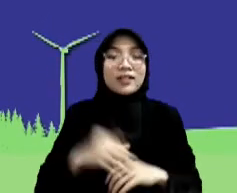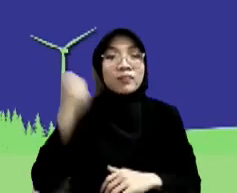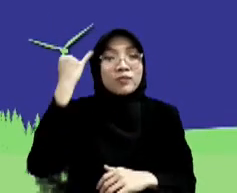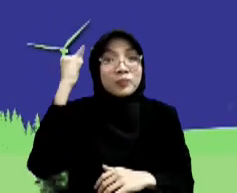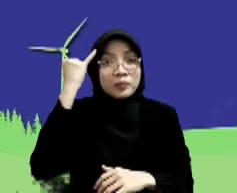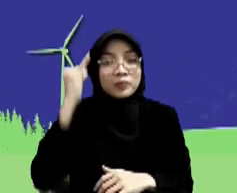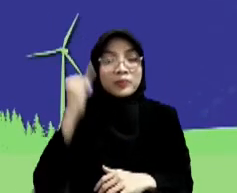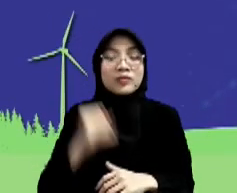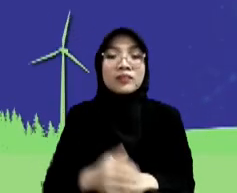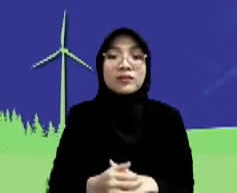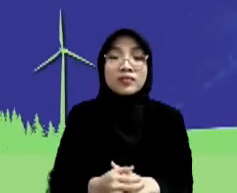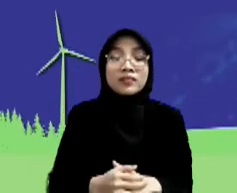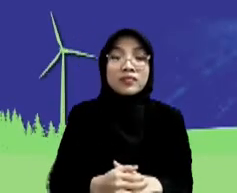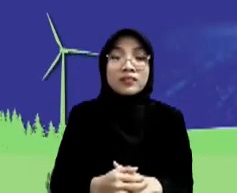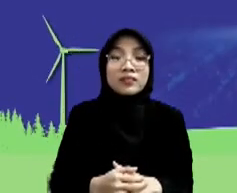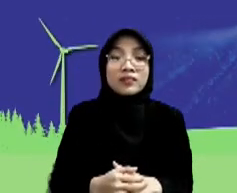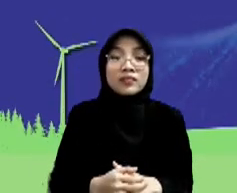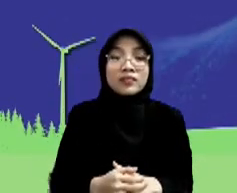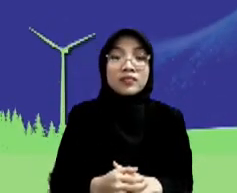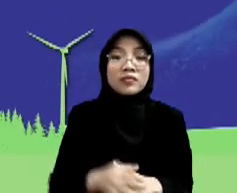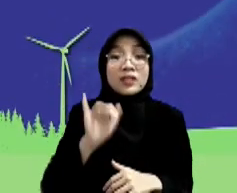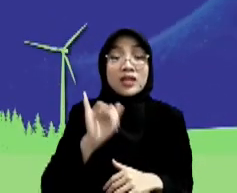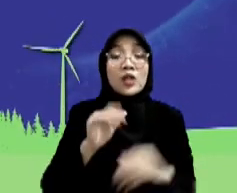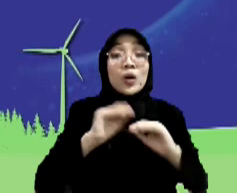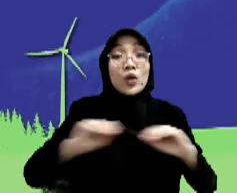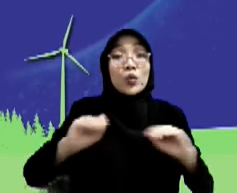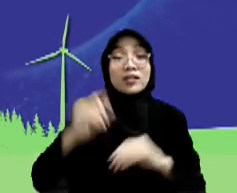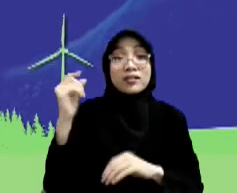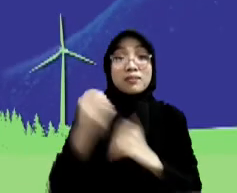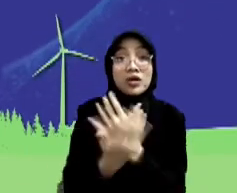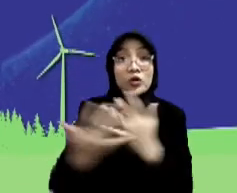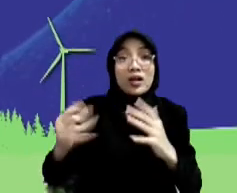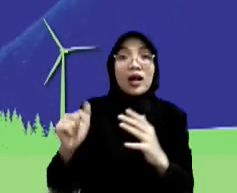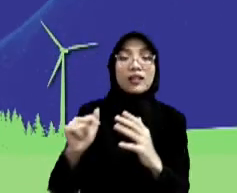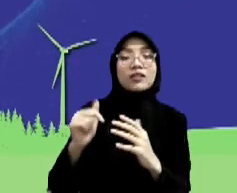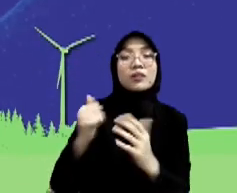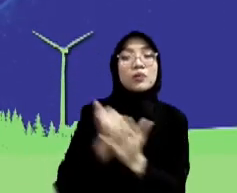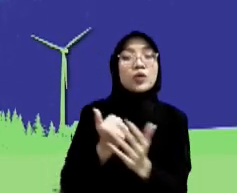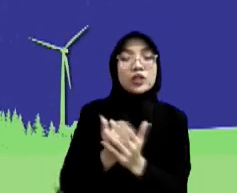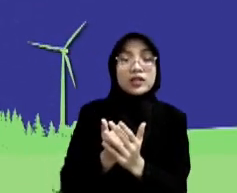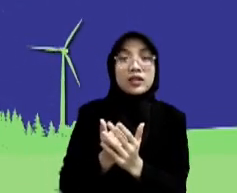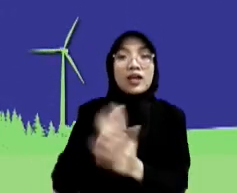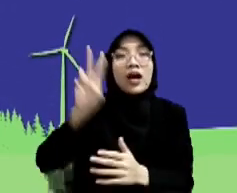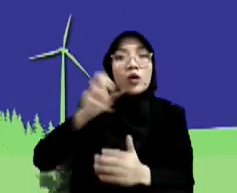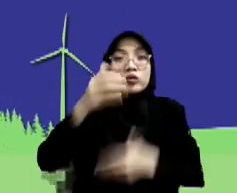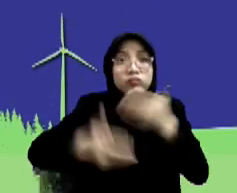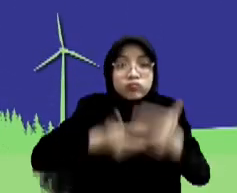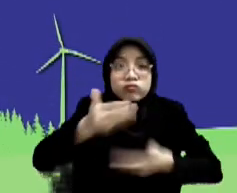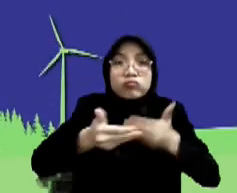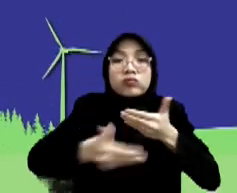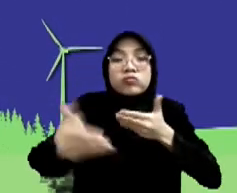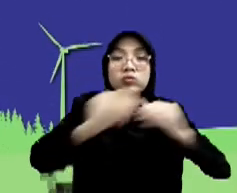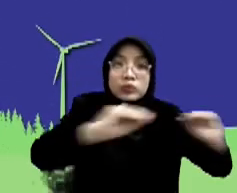eh eh Memang edukasi publik merupakan hal yang tidak eh eh harus terus kita lakukan Bu karena